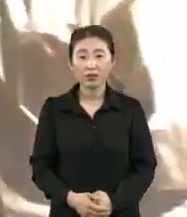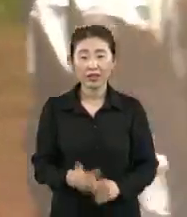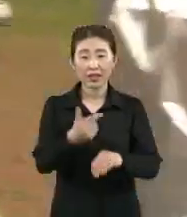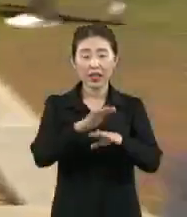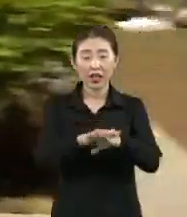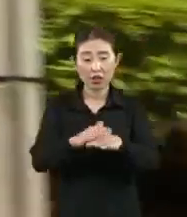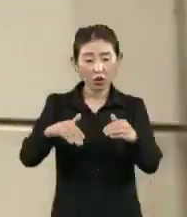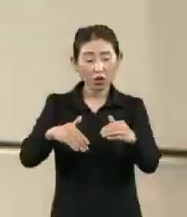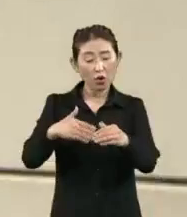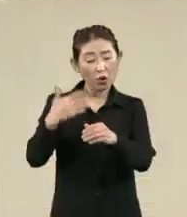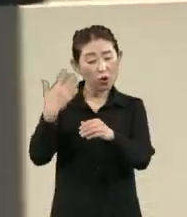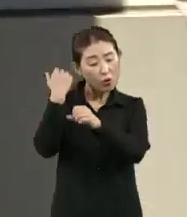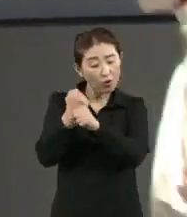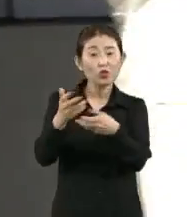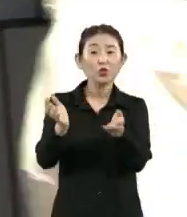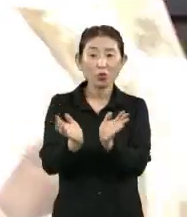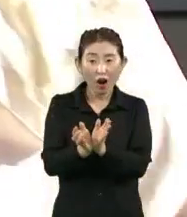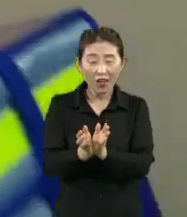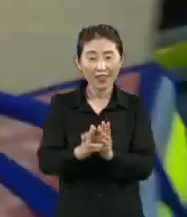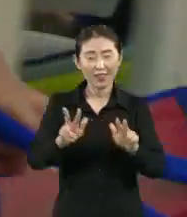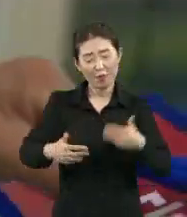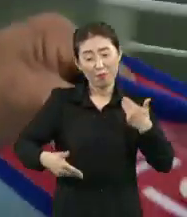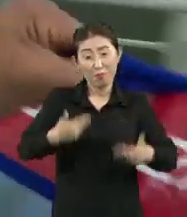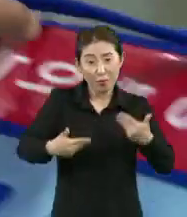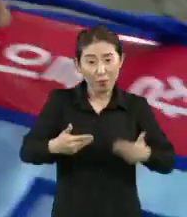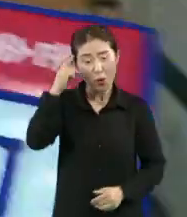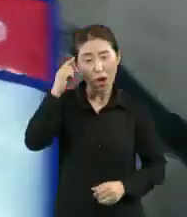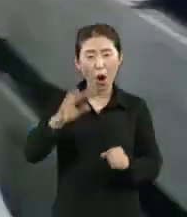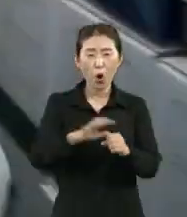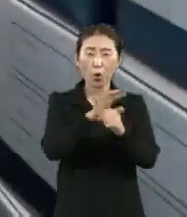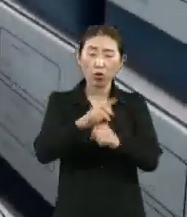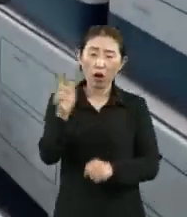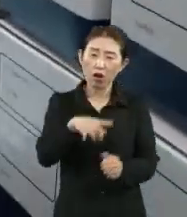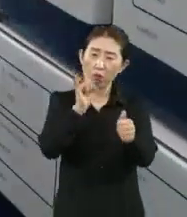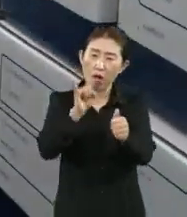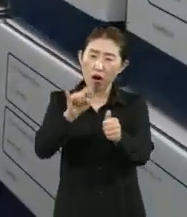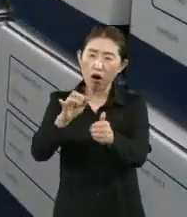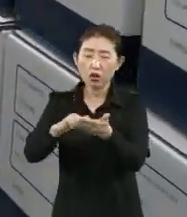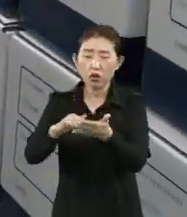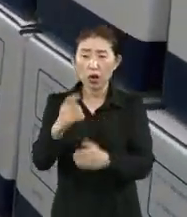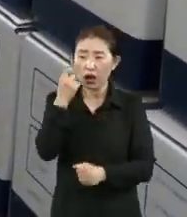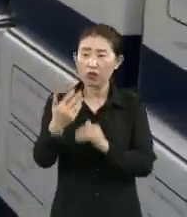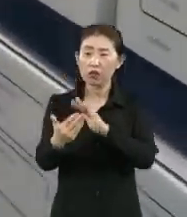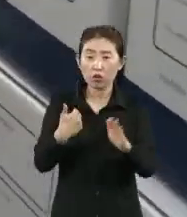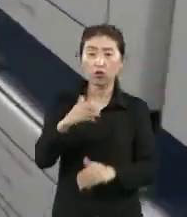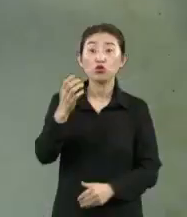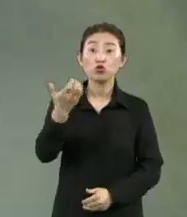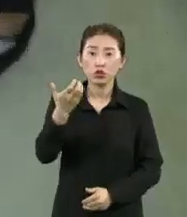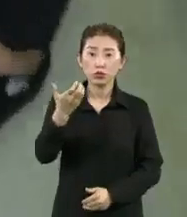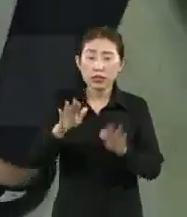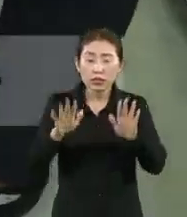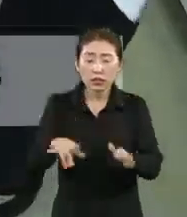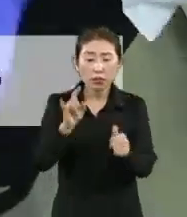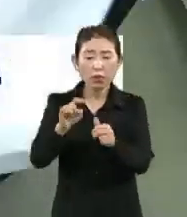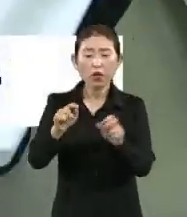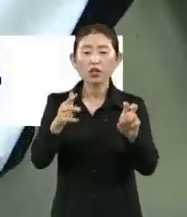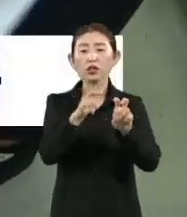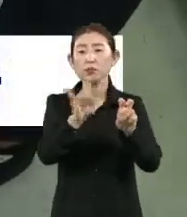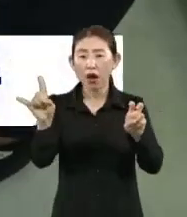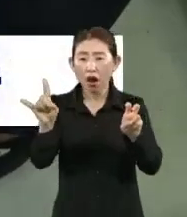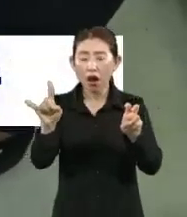대전 보건환경연구원이 또다시 바빠졌습니다. 코로나19 하루 확진자 수가 한 달 전 90명대에서 20배가